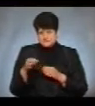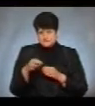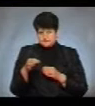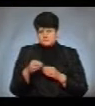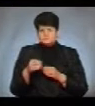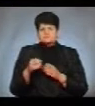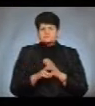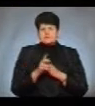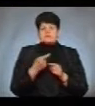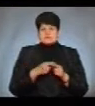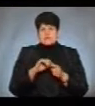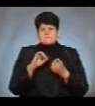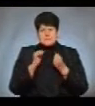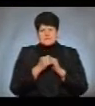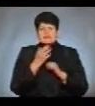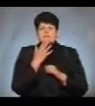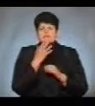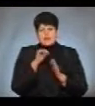це пам'ятки національного значення.